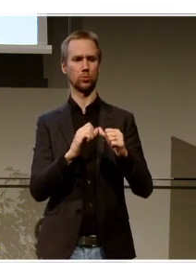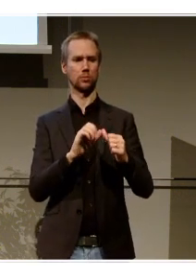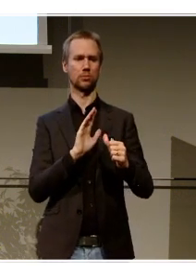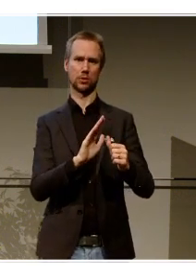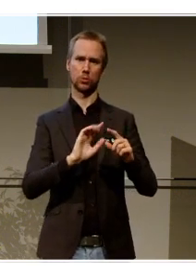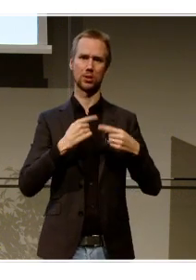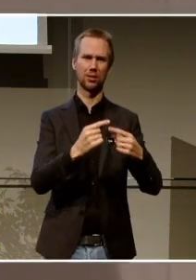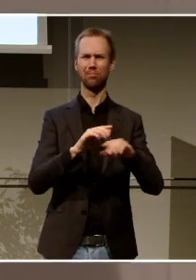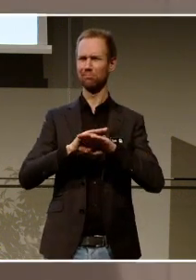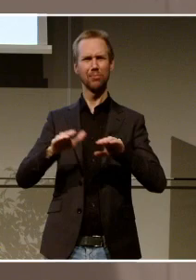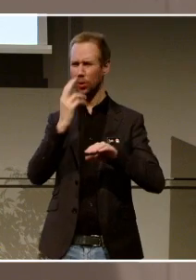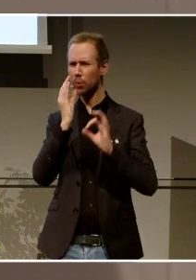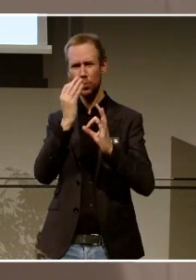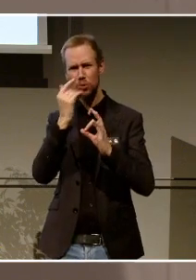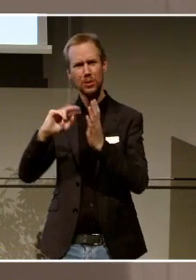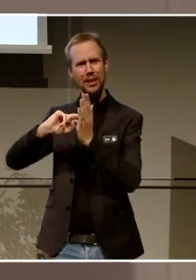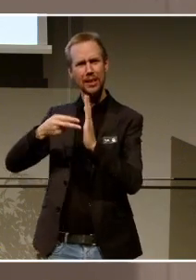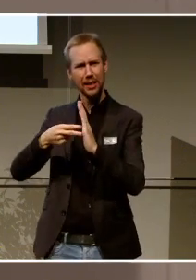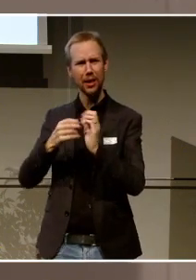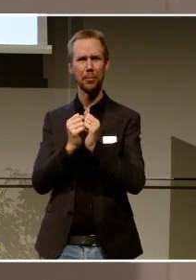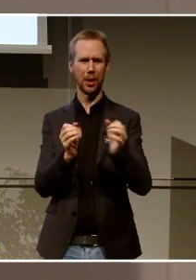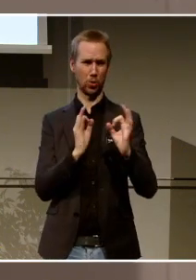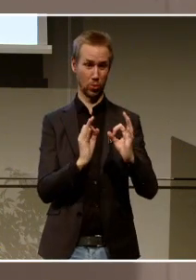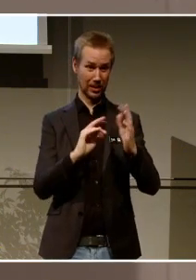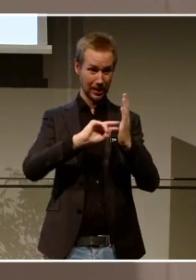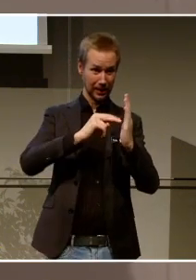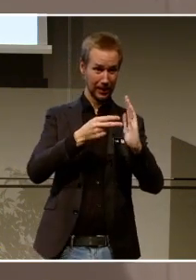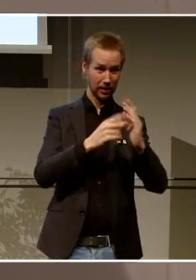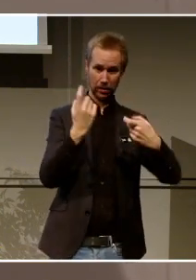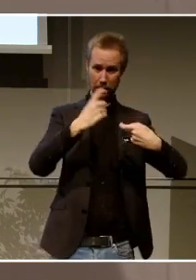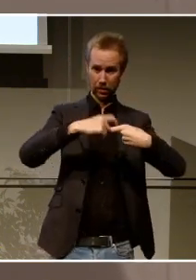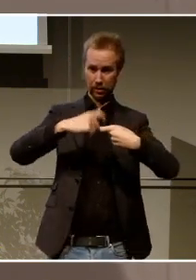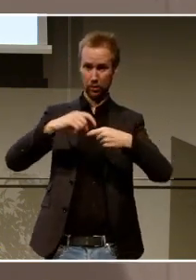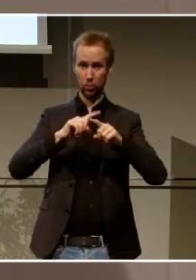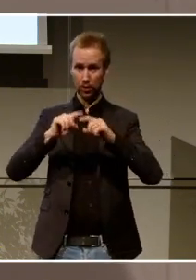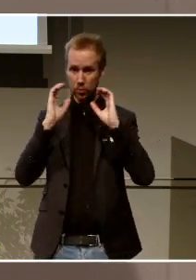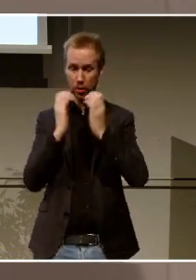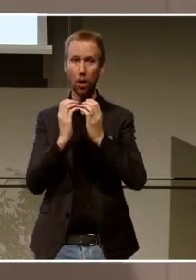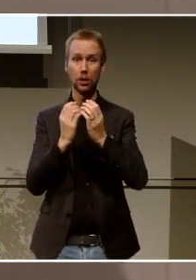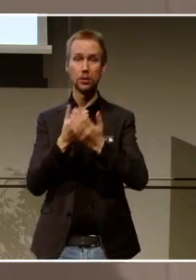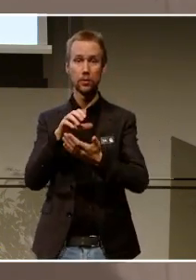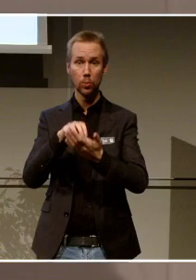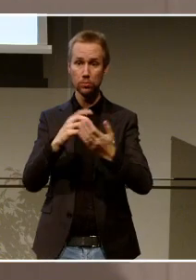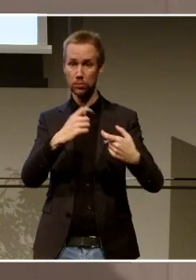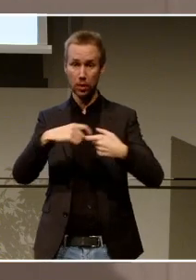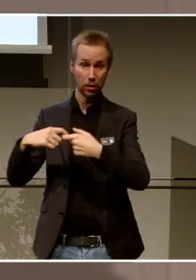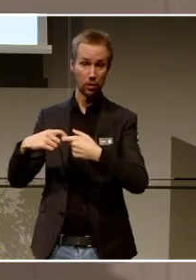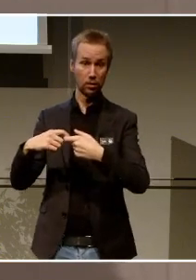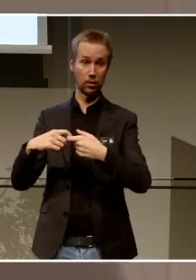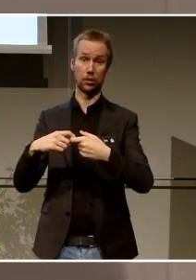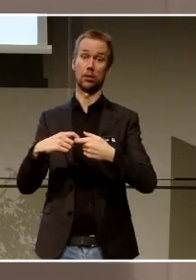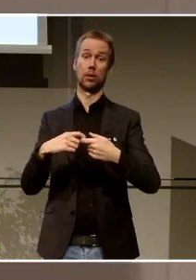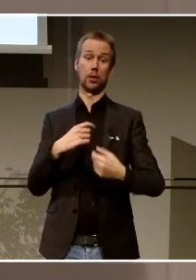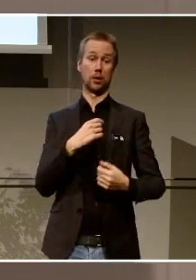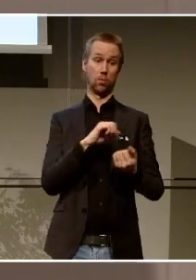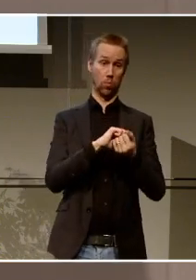Alltså inte hur tekniken ser ut, men hur den byggs ihop med sociala sammanhang och organiseras in. Från politisk påverkan, idéer,